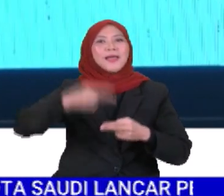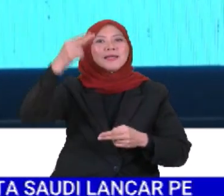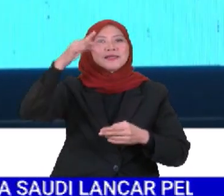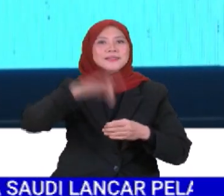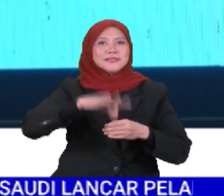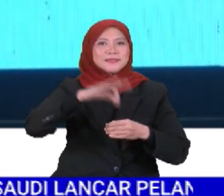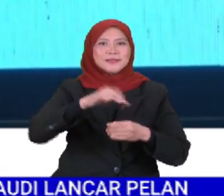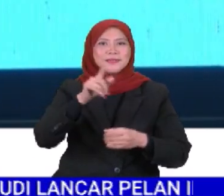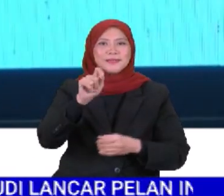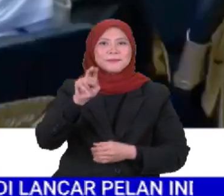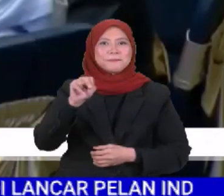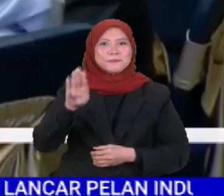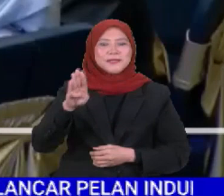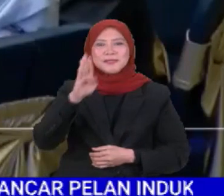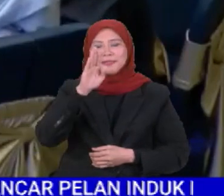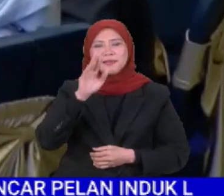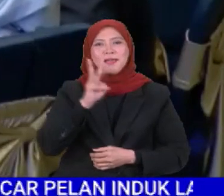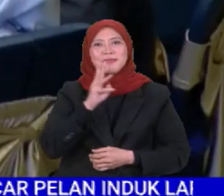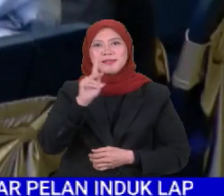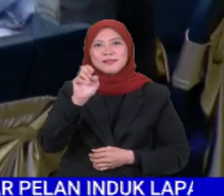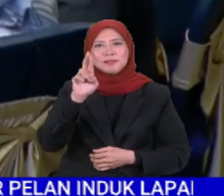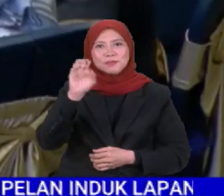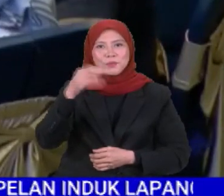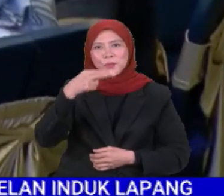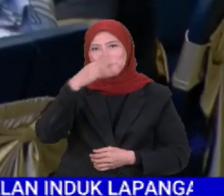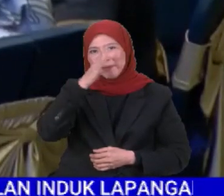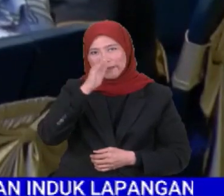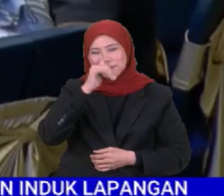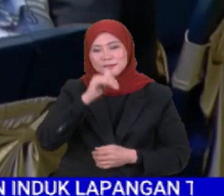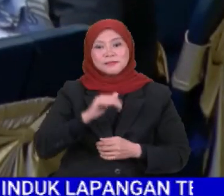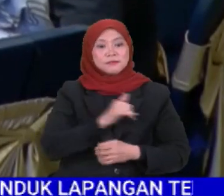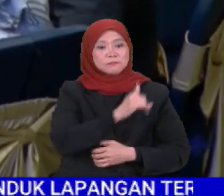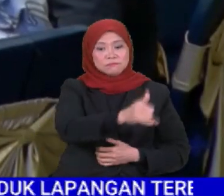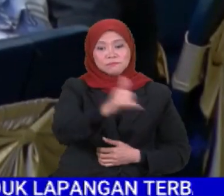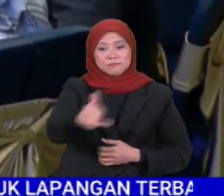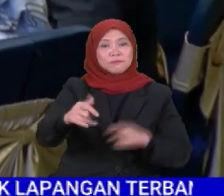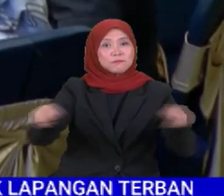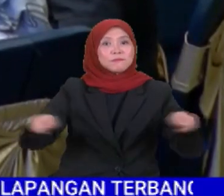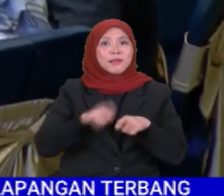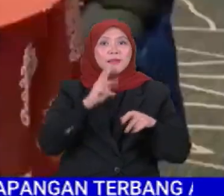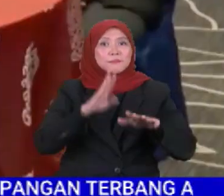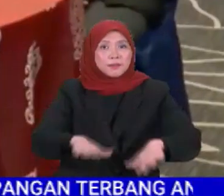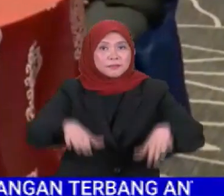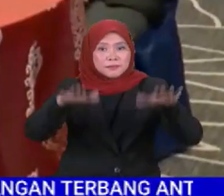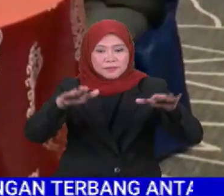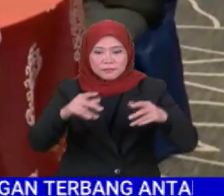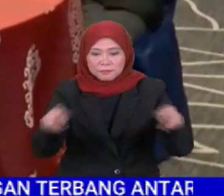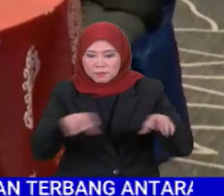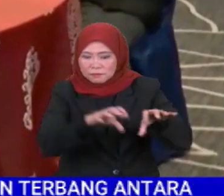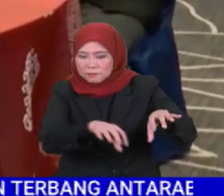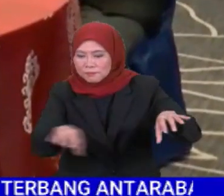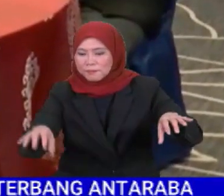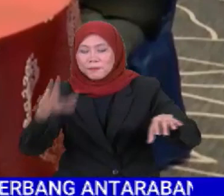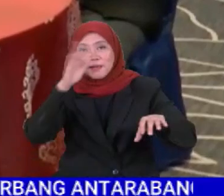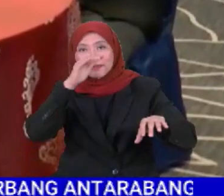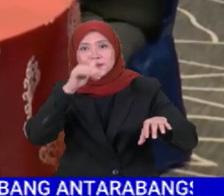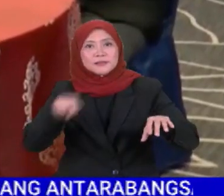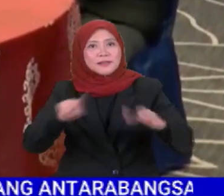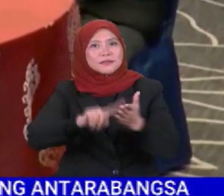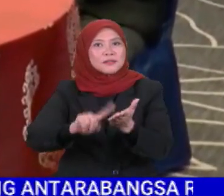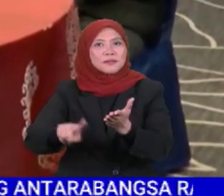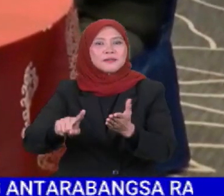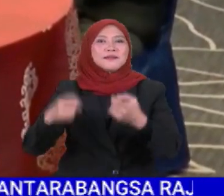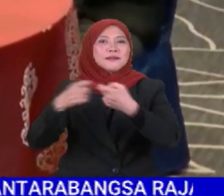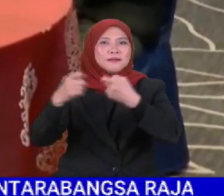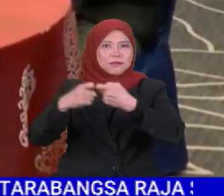media bersama tnb di air keruh kiandi juga akan melakukan pemantauan di pusat-pusat pemindahan banjir yang telah dikenal pasti di Melaka lagi memastikan